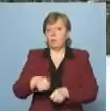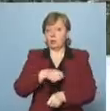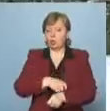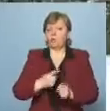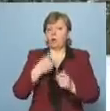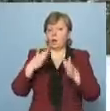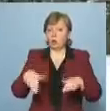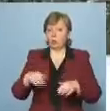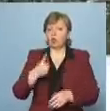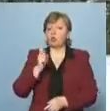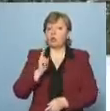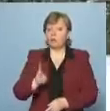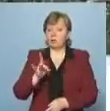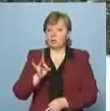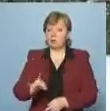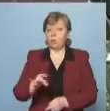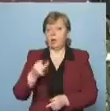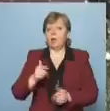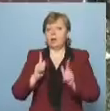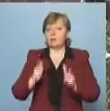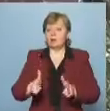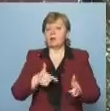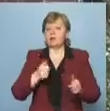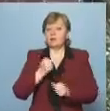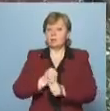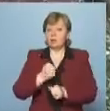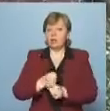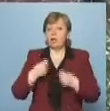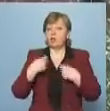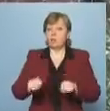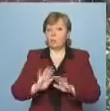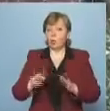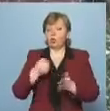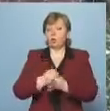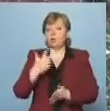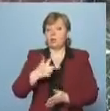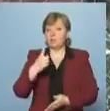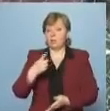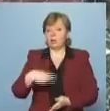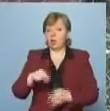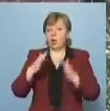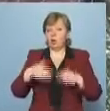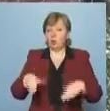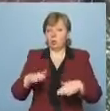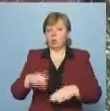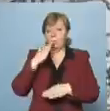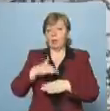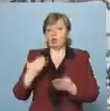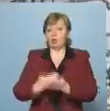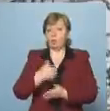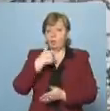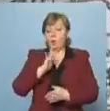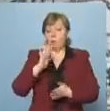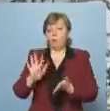И уникальный подарок лесничие готовы сделать для жителей Сарапула. Непроданные до 31 декабря ели в канун Нового года они раздадут